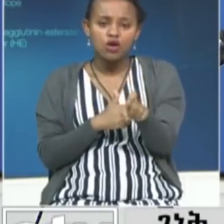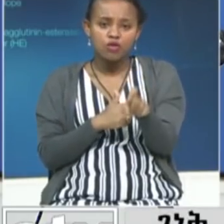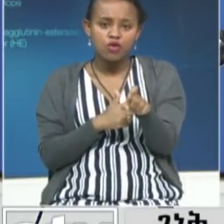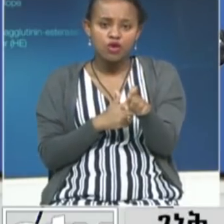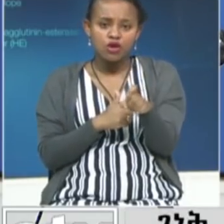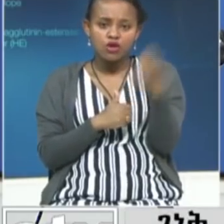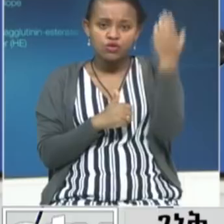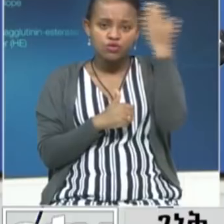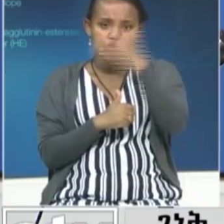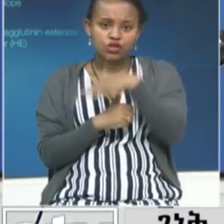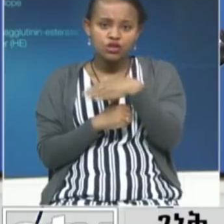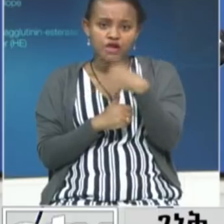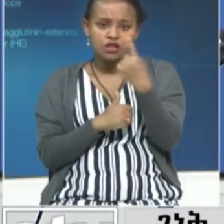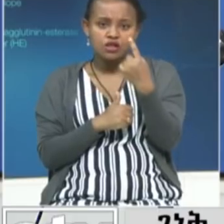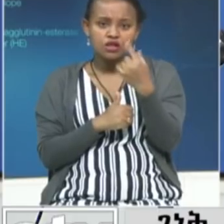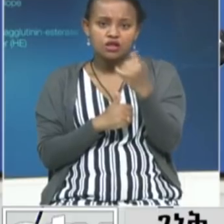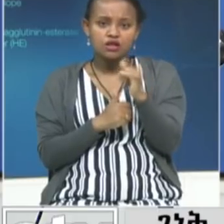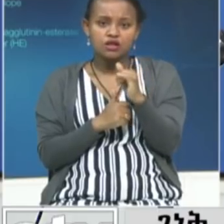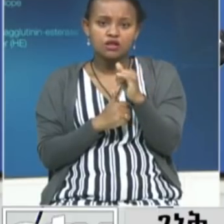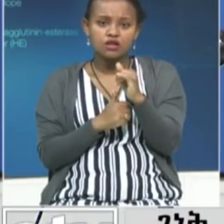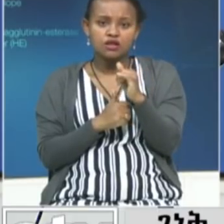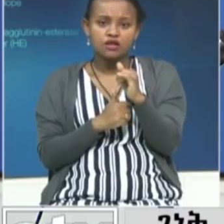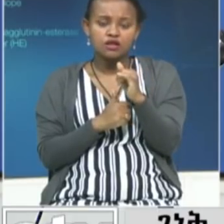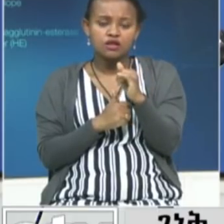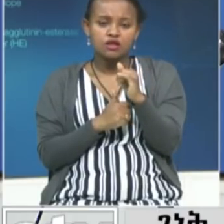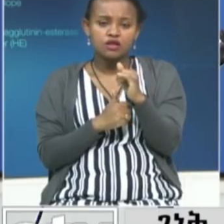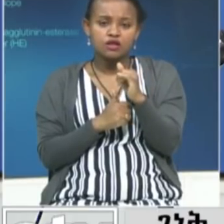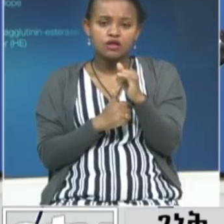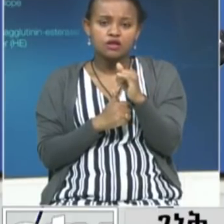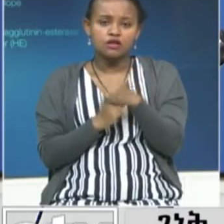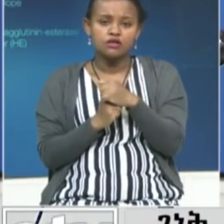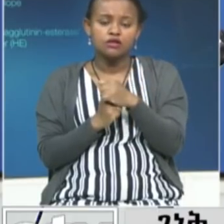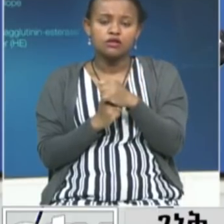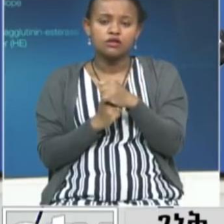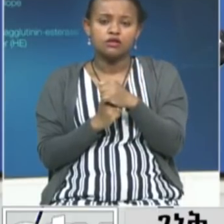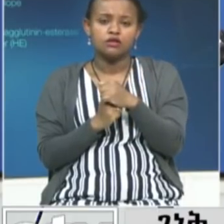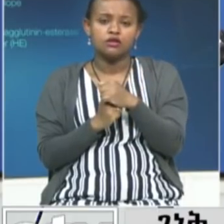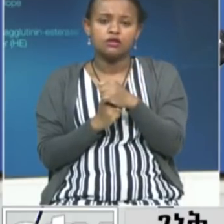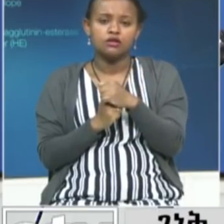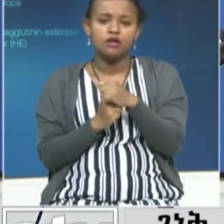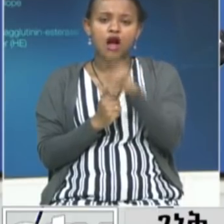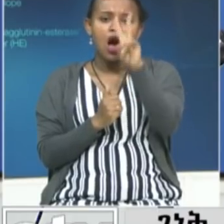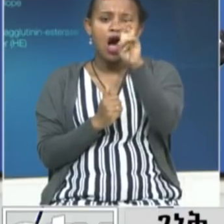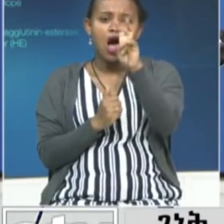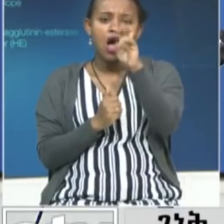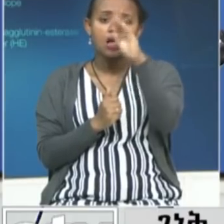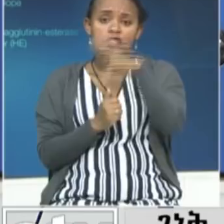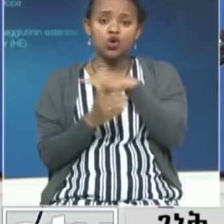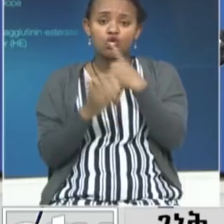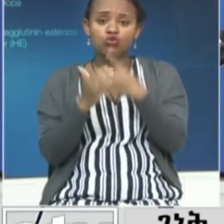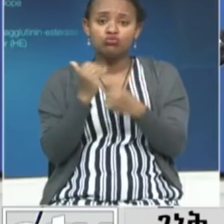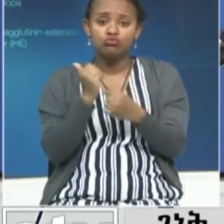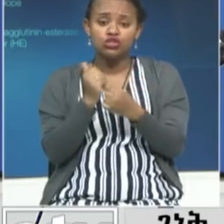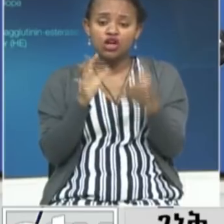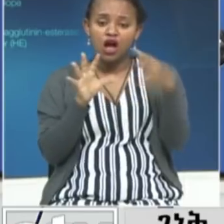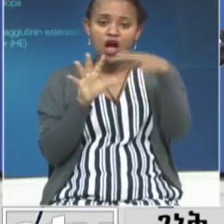ሰዓት ተኩል ህዝቡ የቀረው ሀያ ሰው ጭኖ